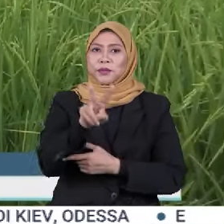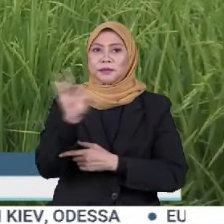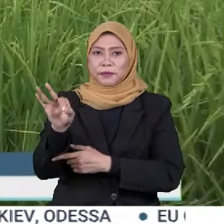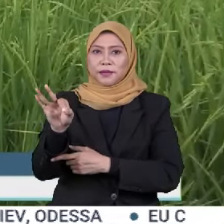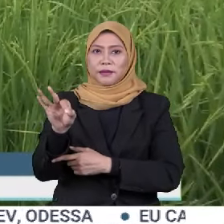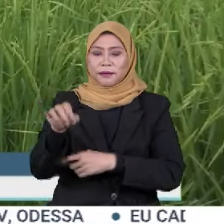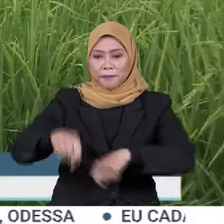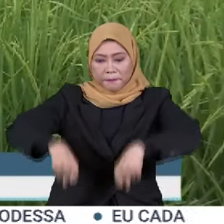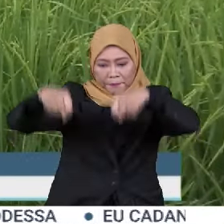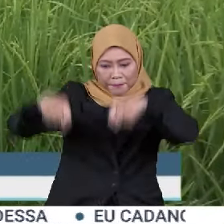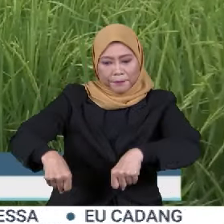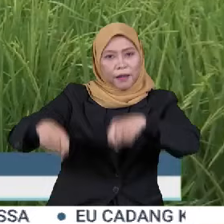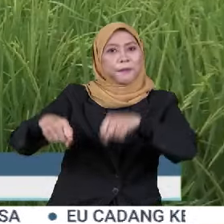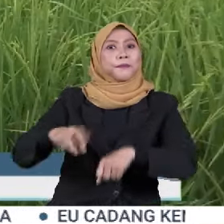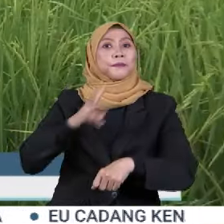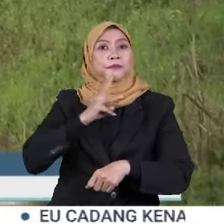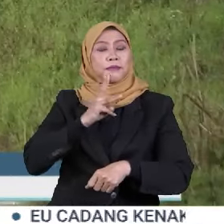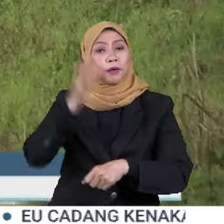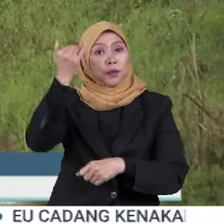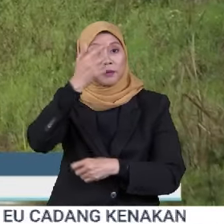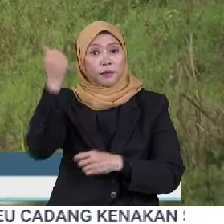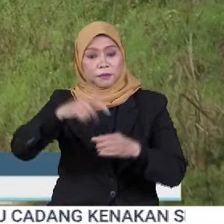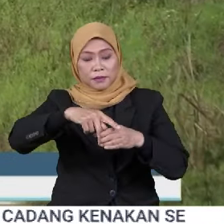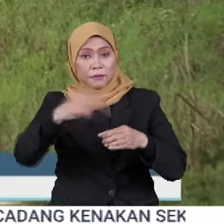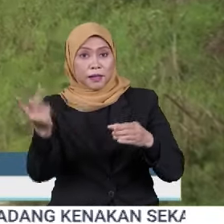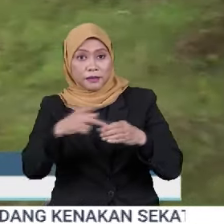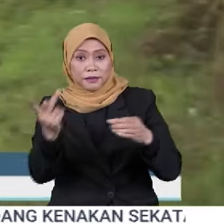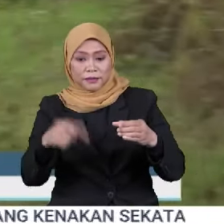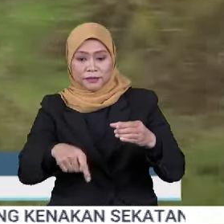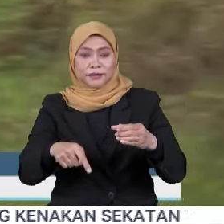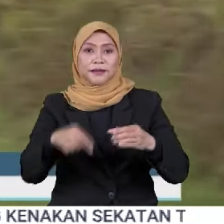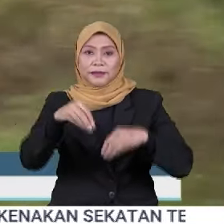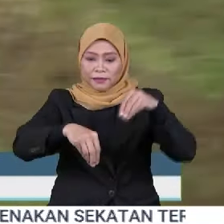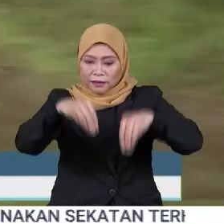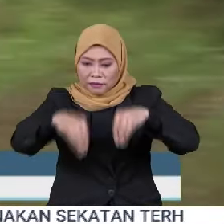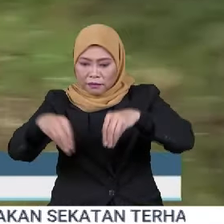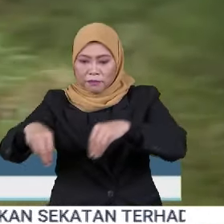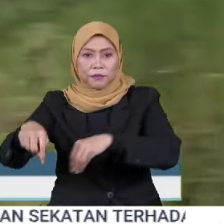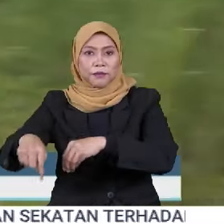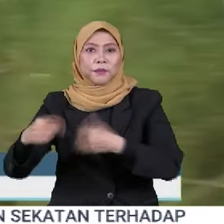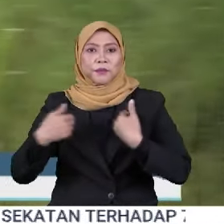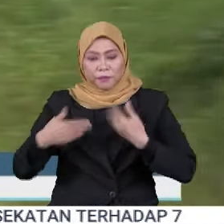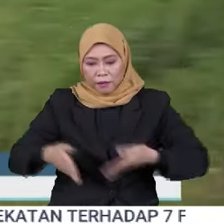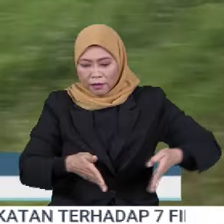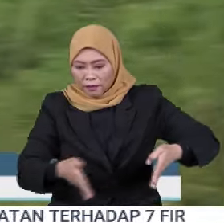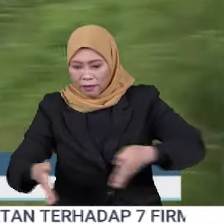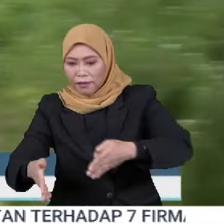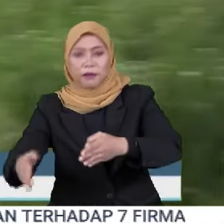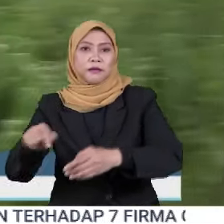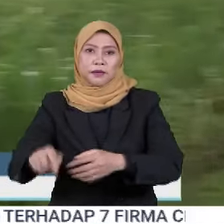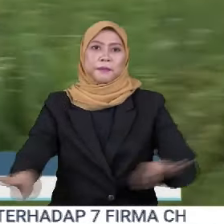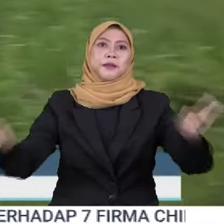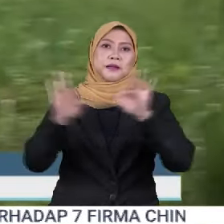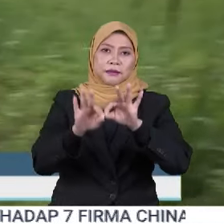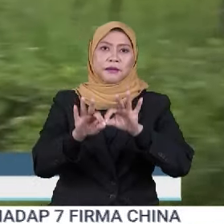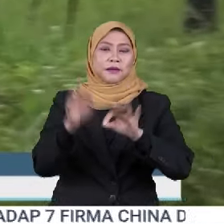PAM air karena untuk penanaman sawah ini air atau saluran adalah sangat-sangat penting